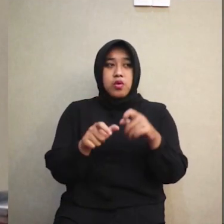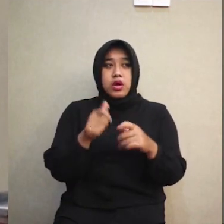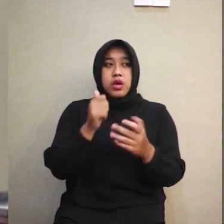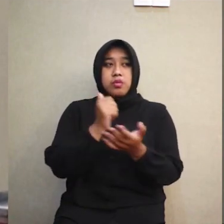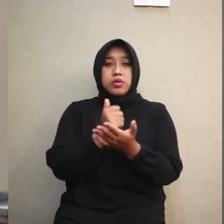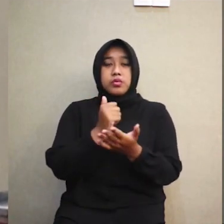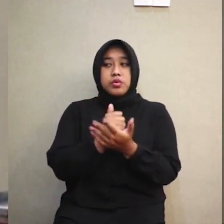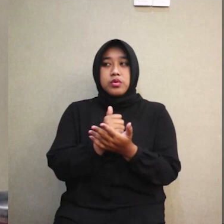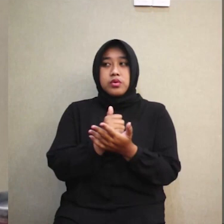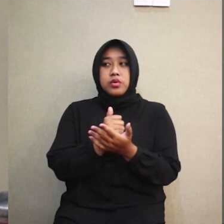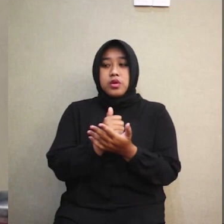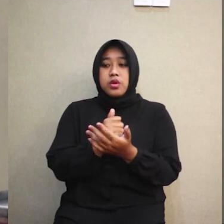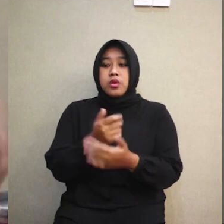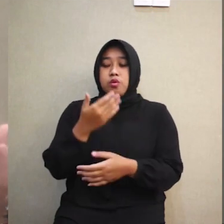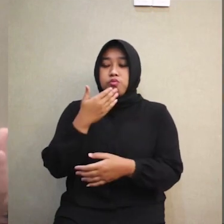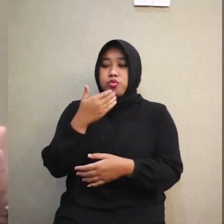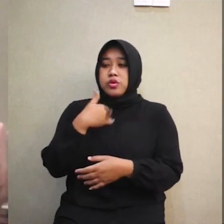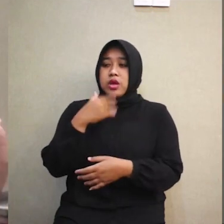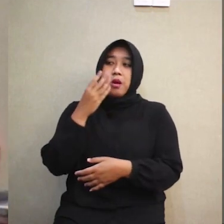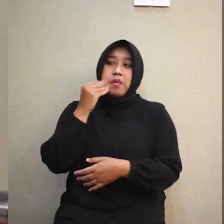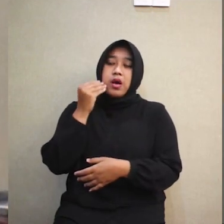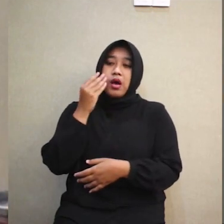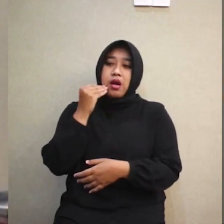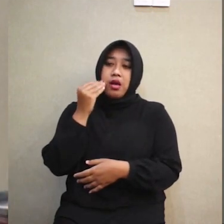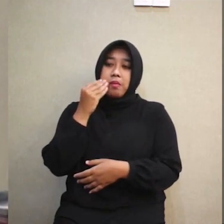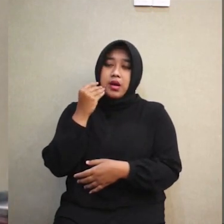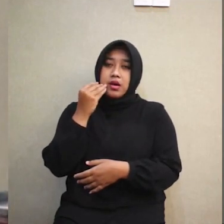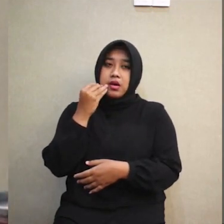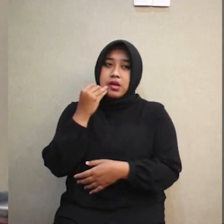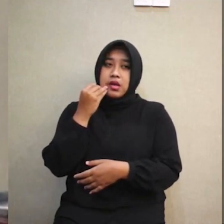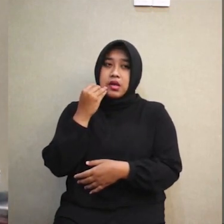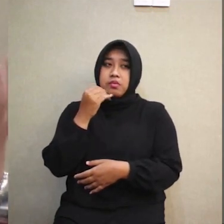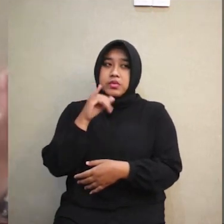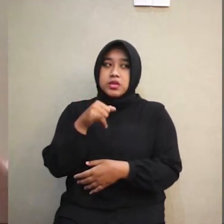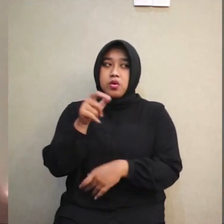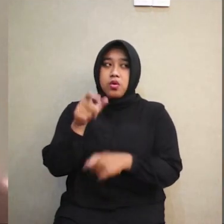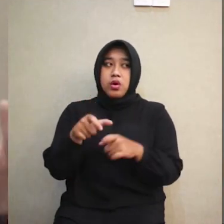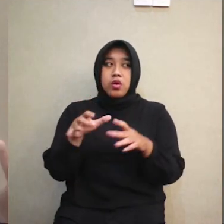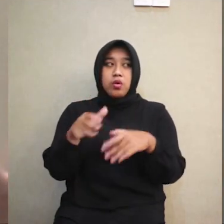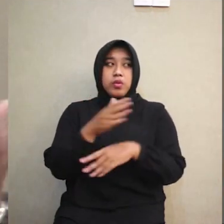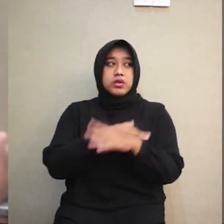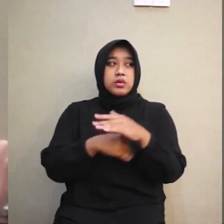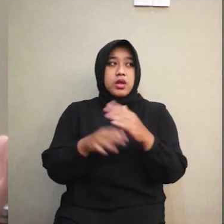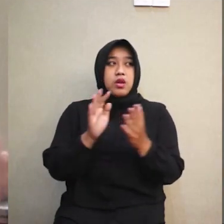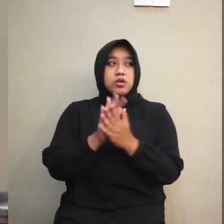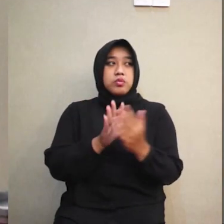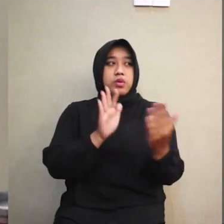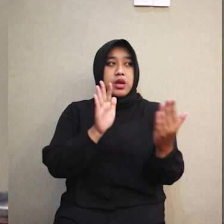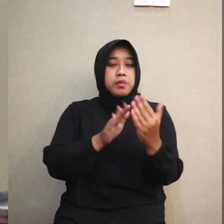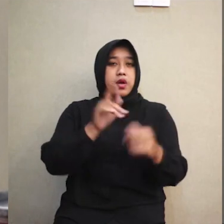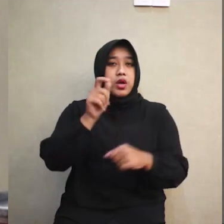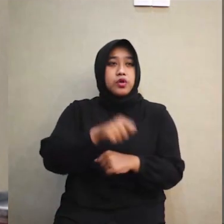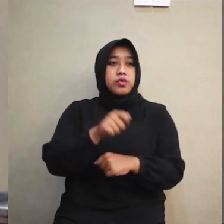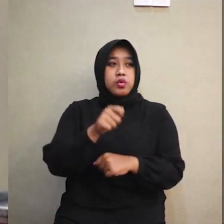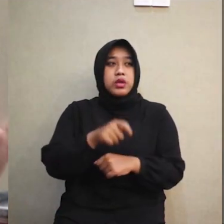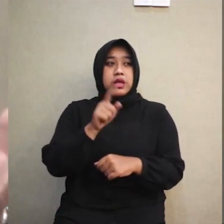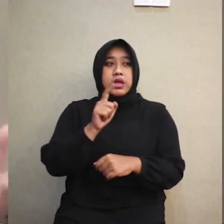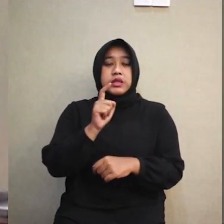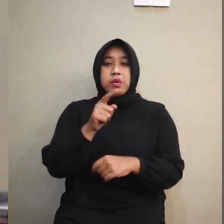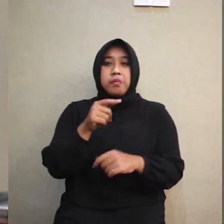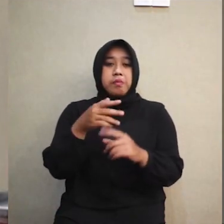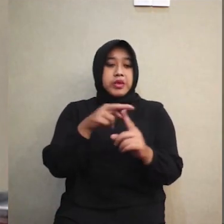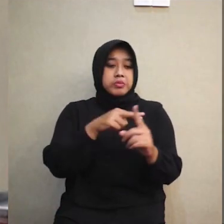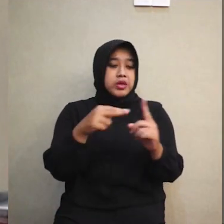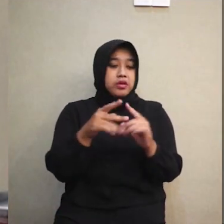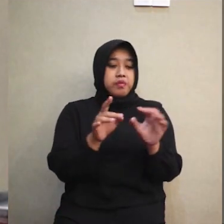benar-benar punya pengalaman empiris menjadi seorang penyandang disabilitas yang berhadapan dengan hukum karena perspektifnya akan